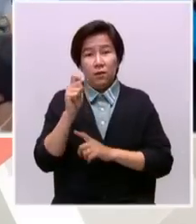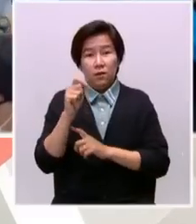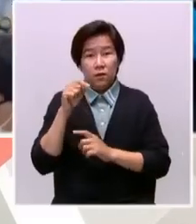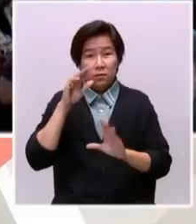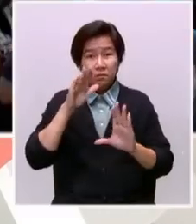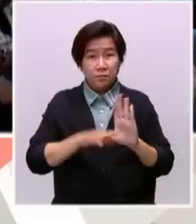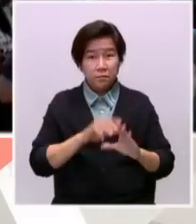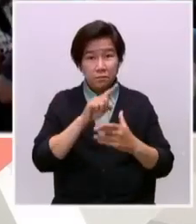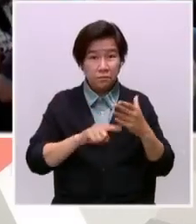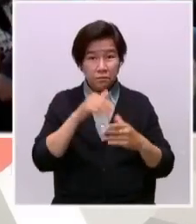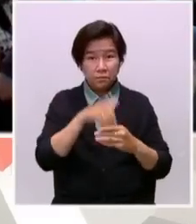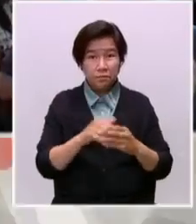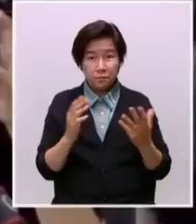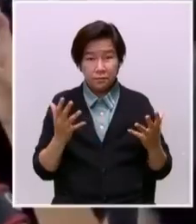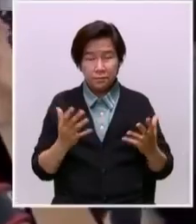ตั้งด้วยก็ตาม